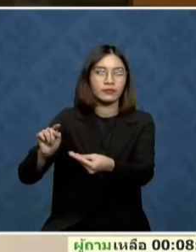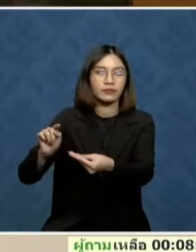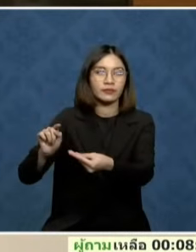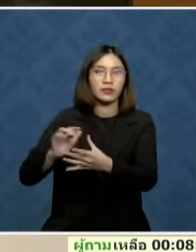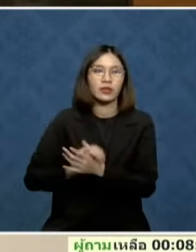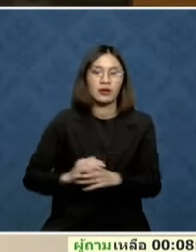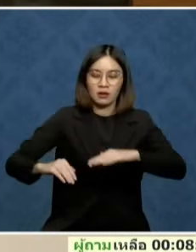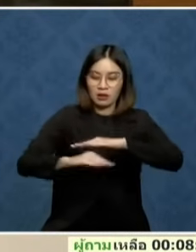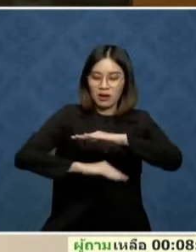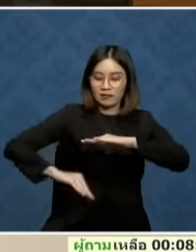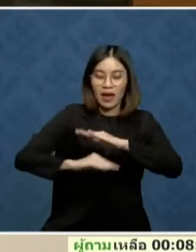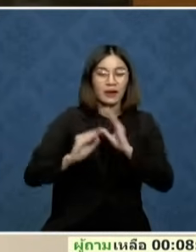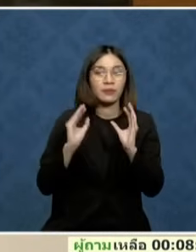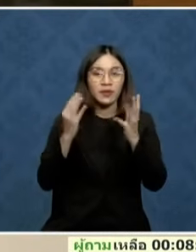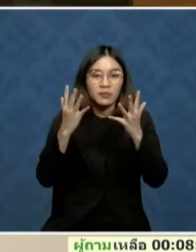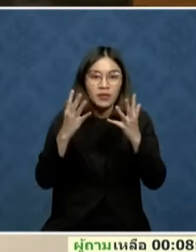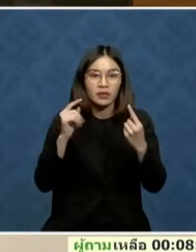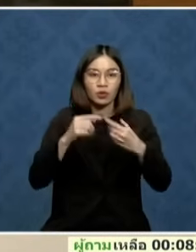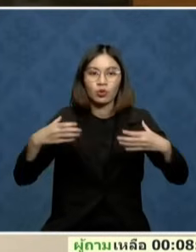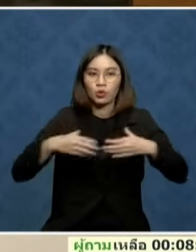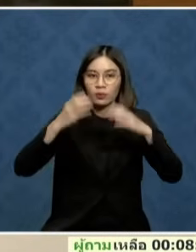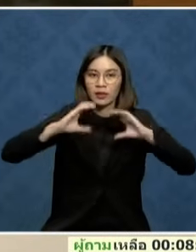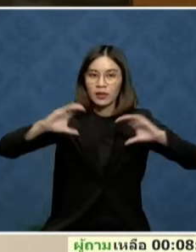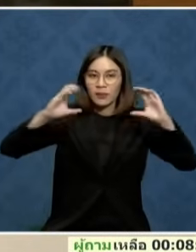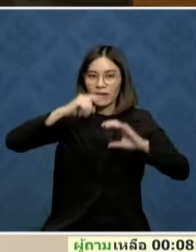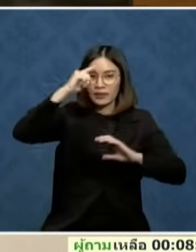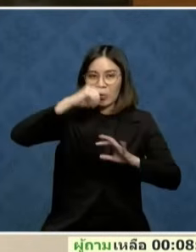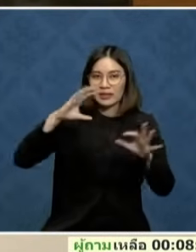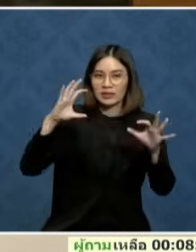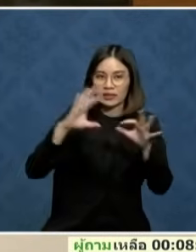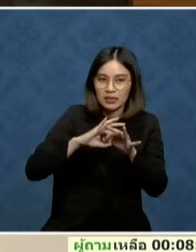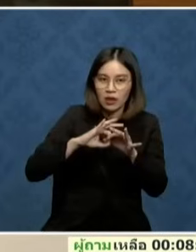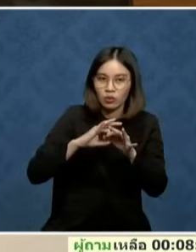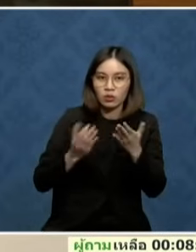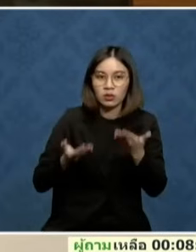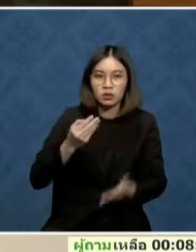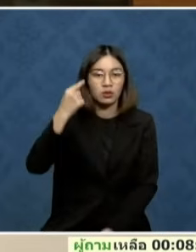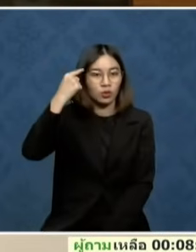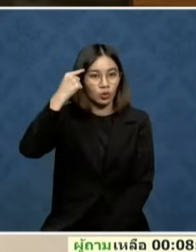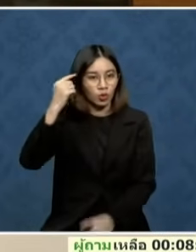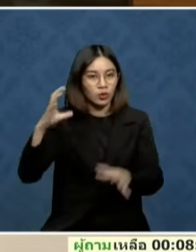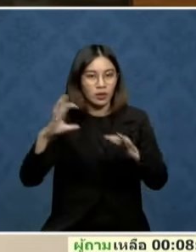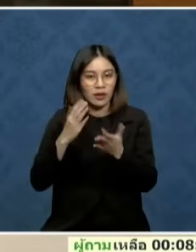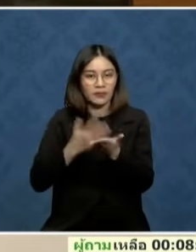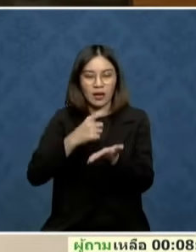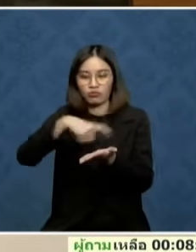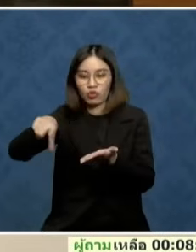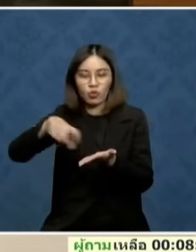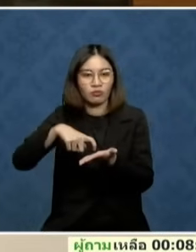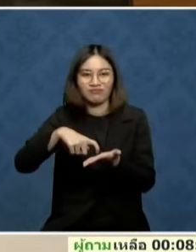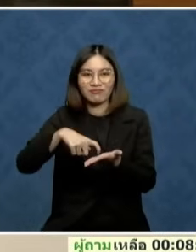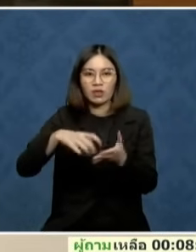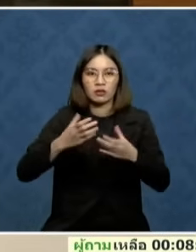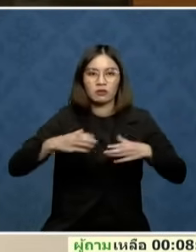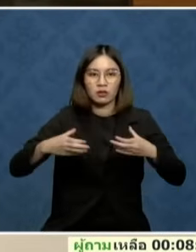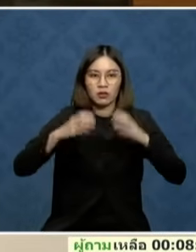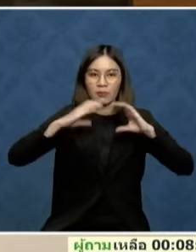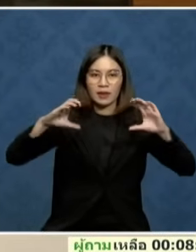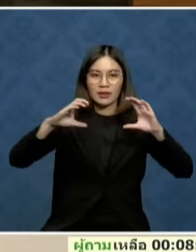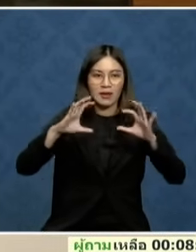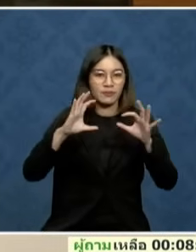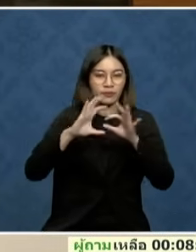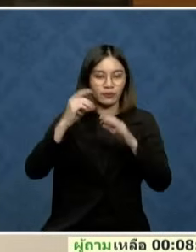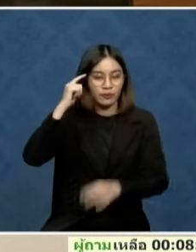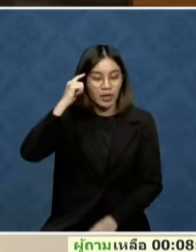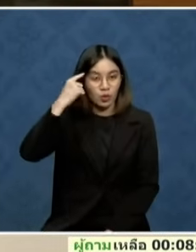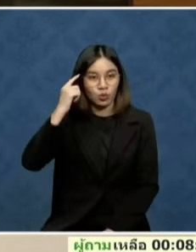และไม่พบหลักฐานว่ารัฐบาลไทยมีส่วนเกี่ยวข้องหรือรับรู้เกี่ยวกับธุรกรรมดังกล่าวแม้ว่า